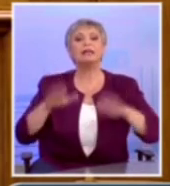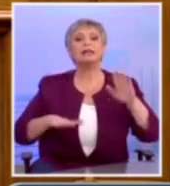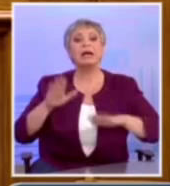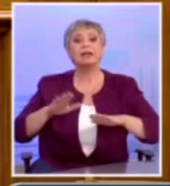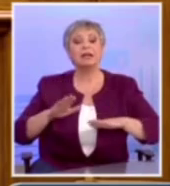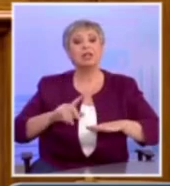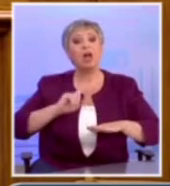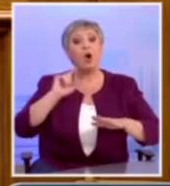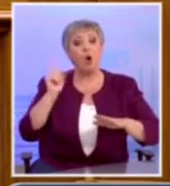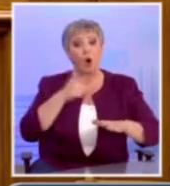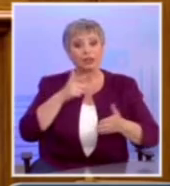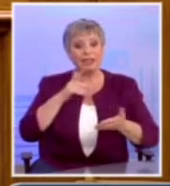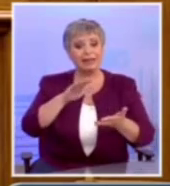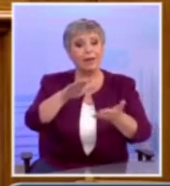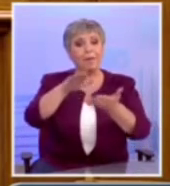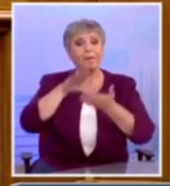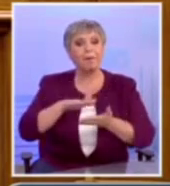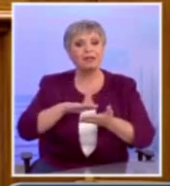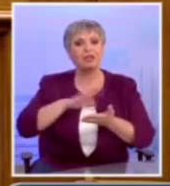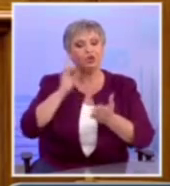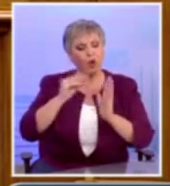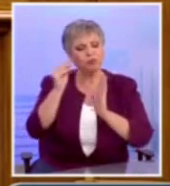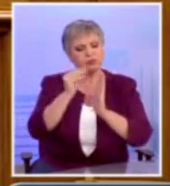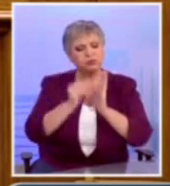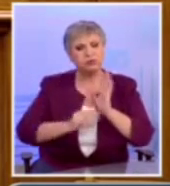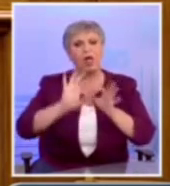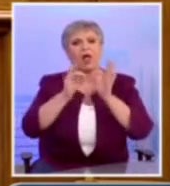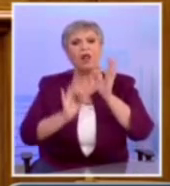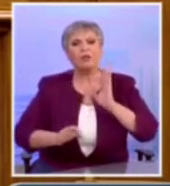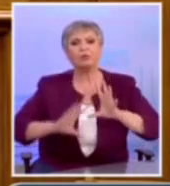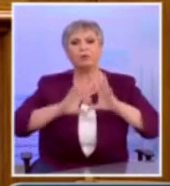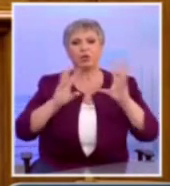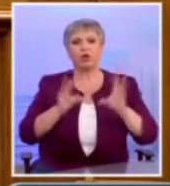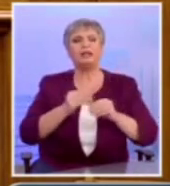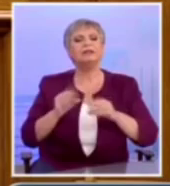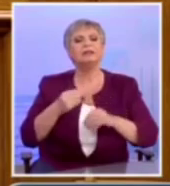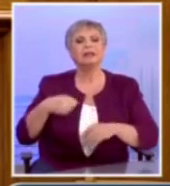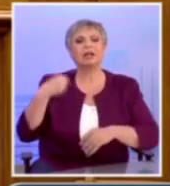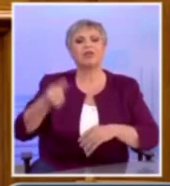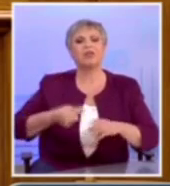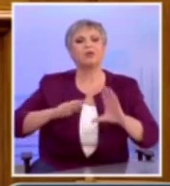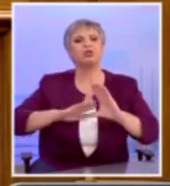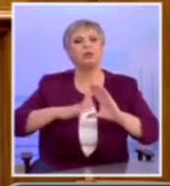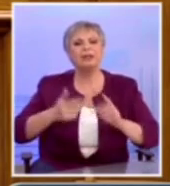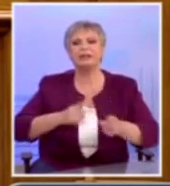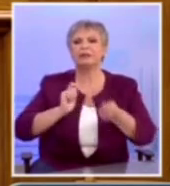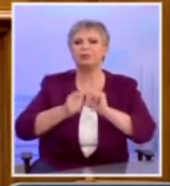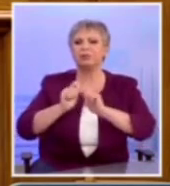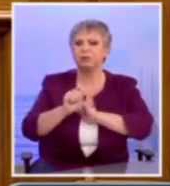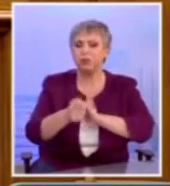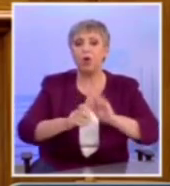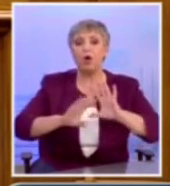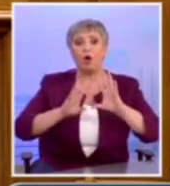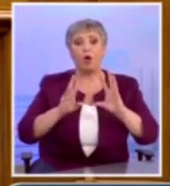το όλο πακέτο. Και τι υπάρχει στο δημοσιονομικό, και τι υπάρχουν στα δομικά και στις μεταρρυθμίσεις, και τι